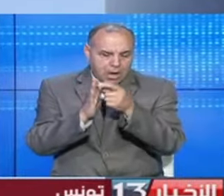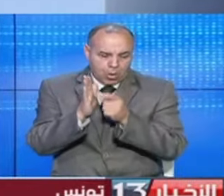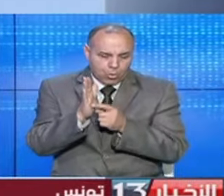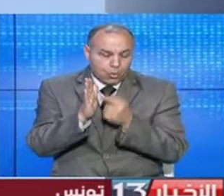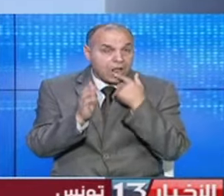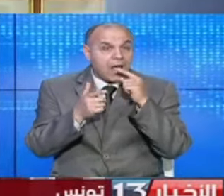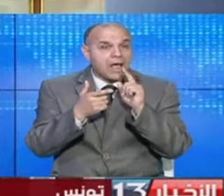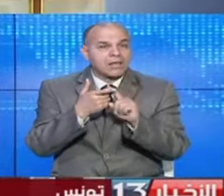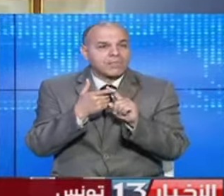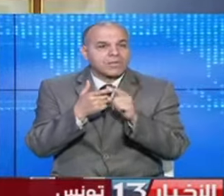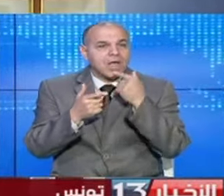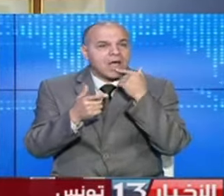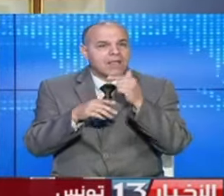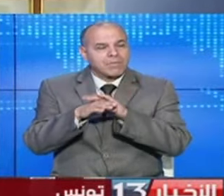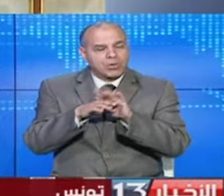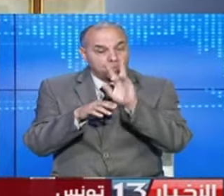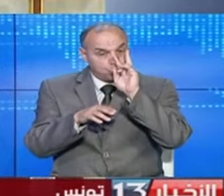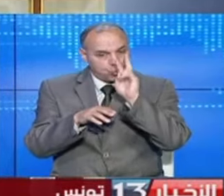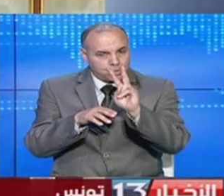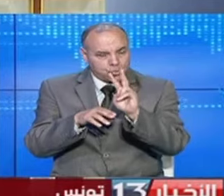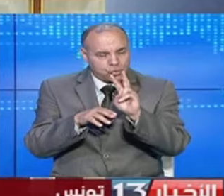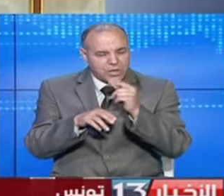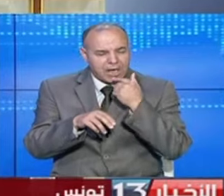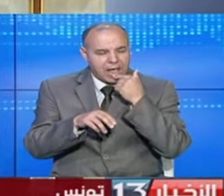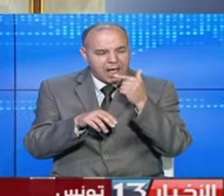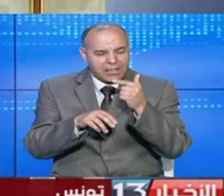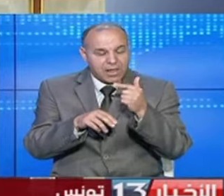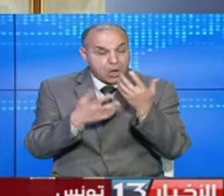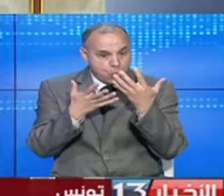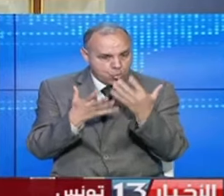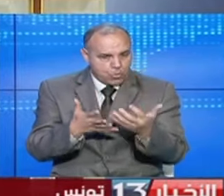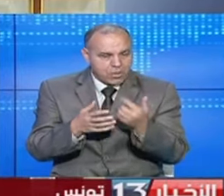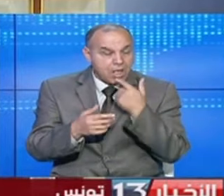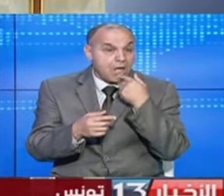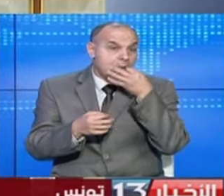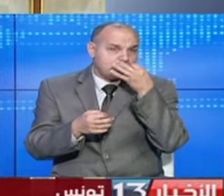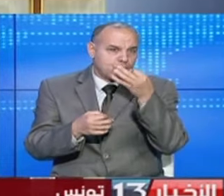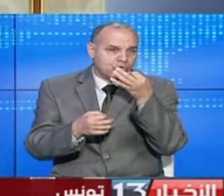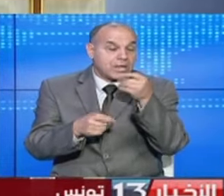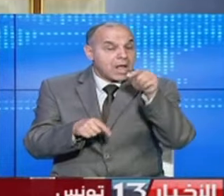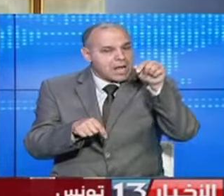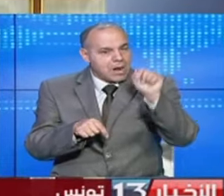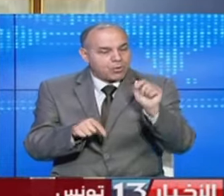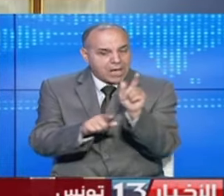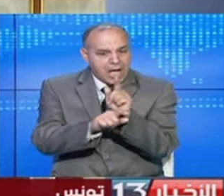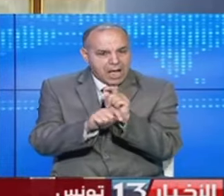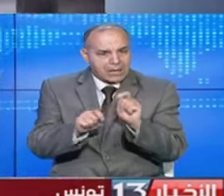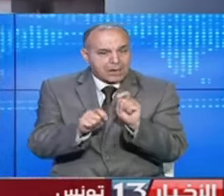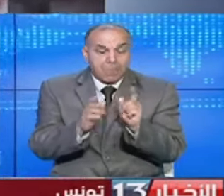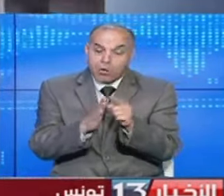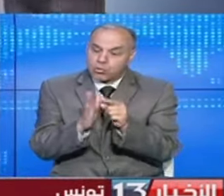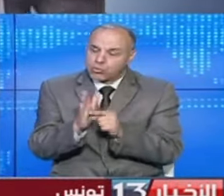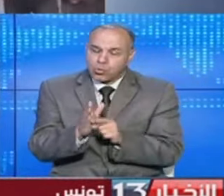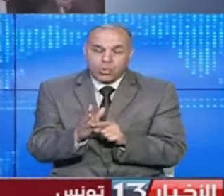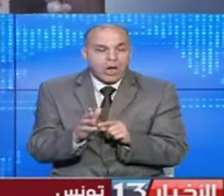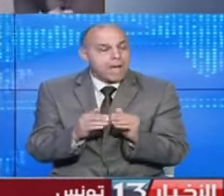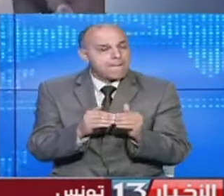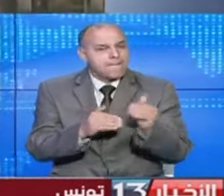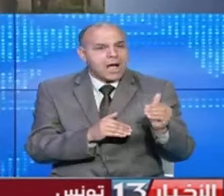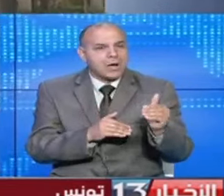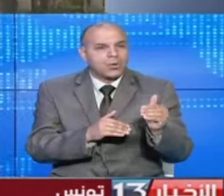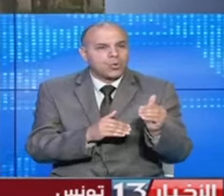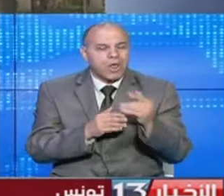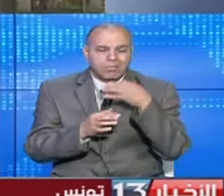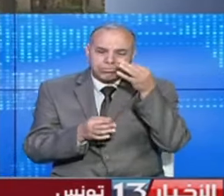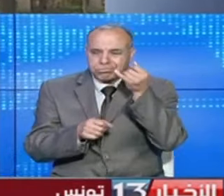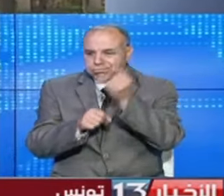قانونية أخرى متصلة بما شهدته تونس منذ وضع الدستور إلى اليوم، مشددا على ضرورة احترام كل أحكام الدستور بعيدا عن أي